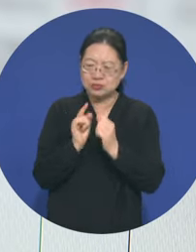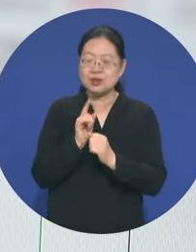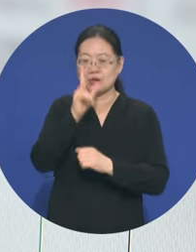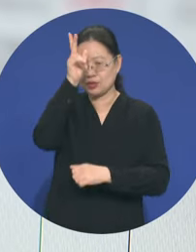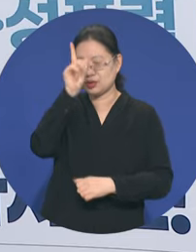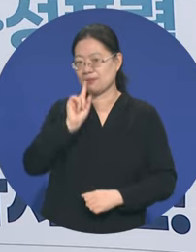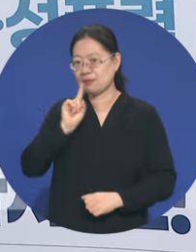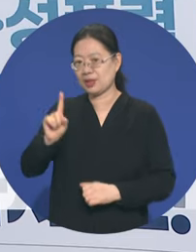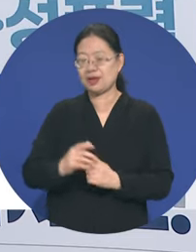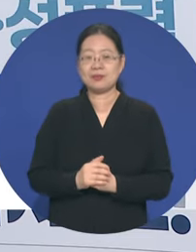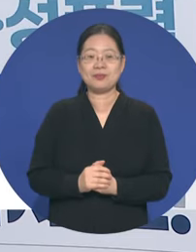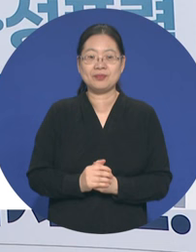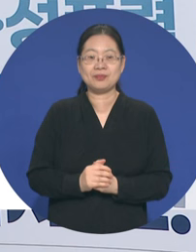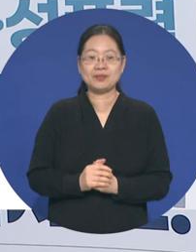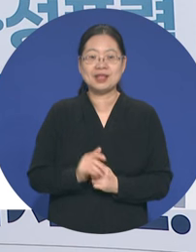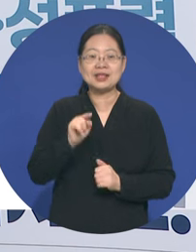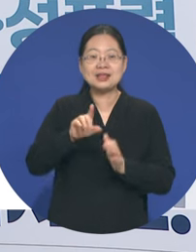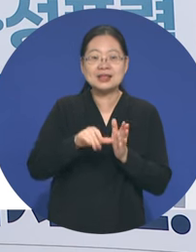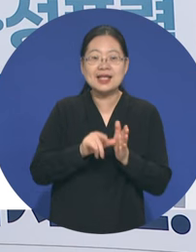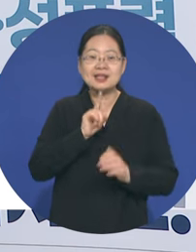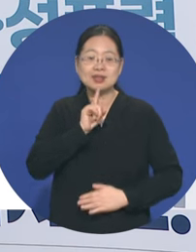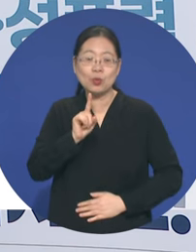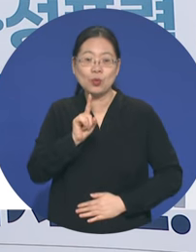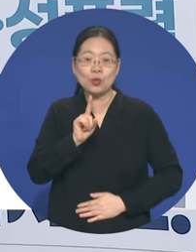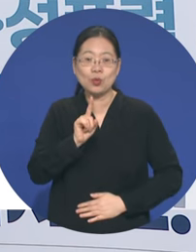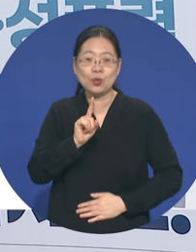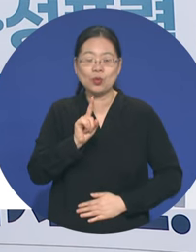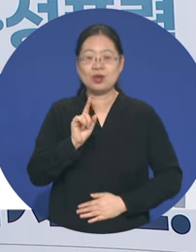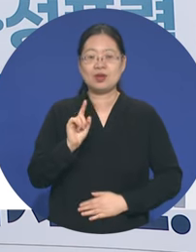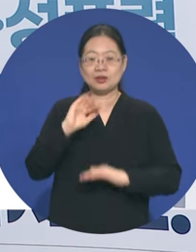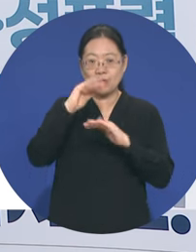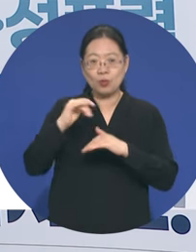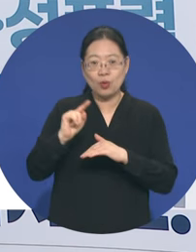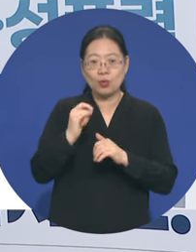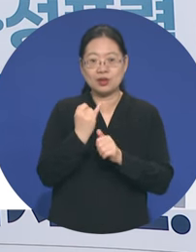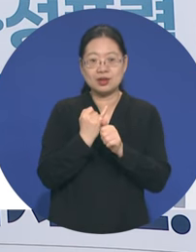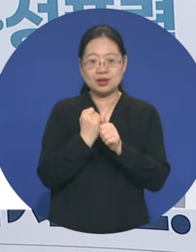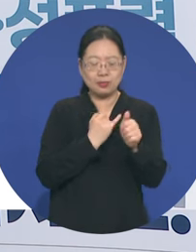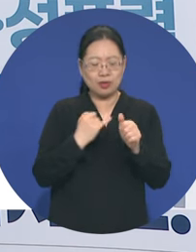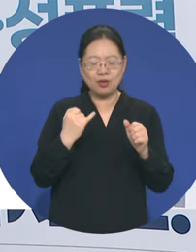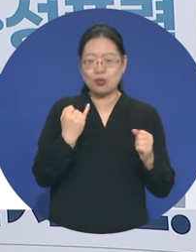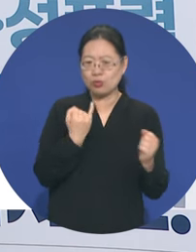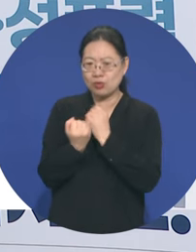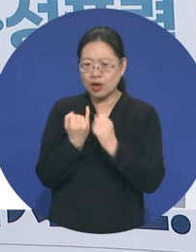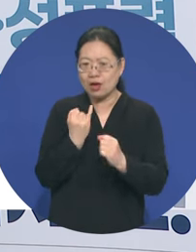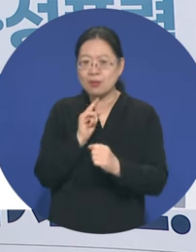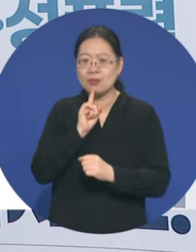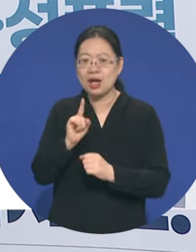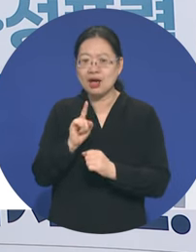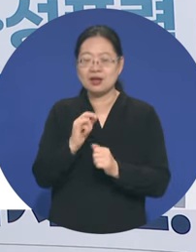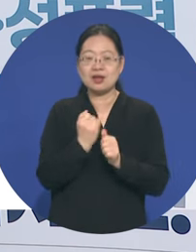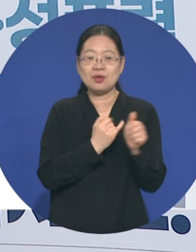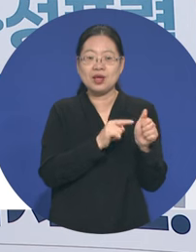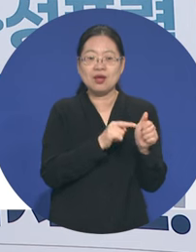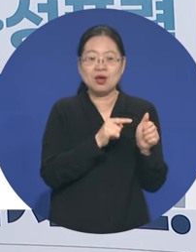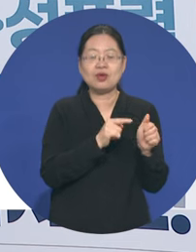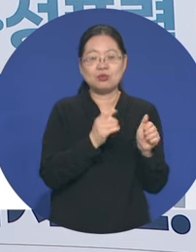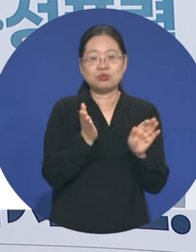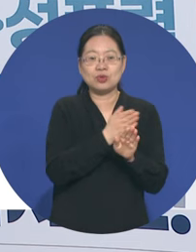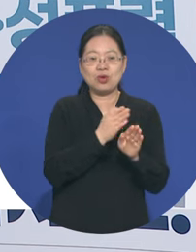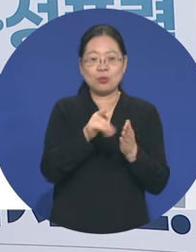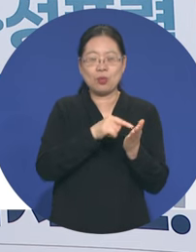겁니다. 당시 신고는 남편이 폭행했다라고 신고가 접수되었습니다. 가해자로부터 보복폭행이